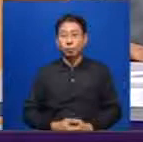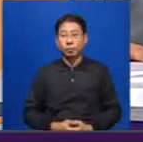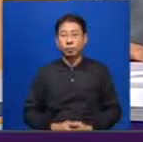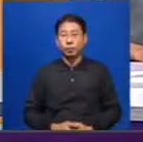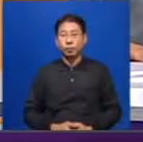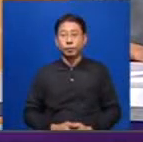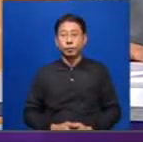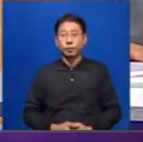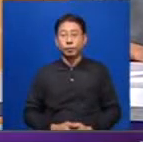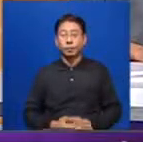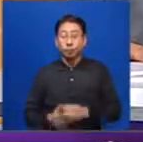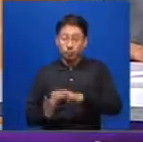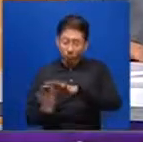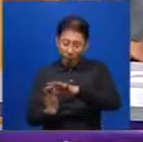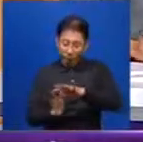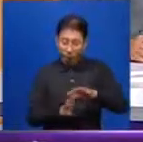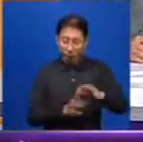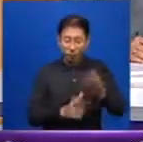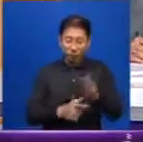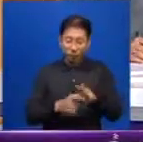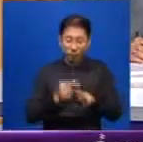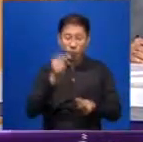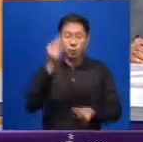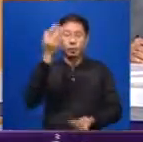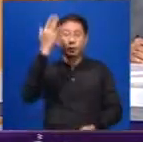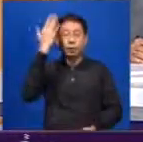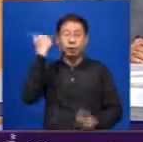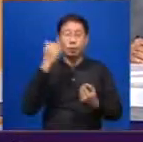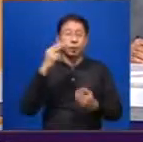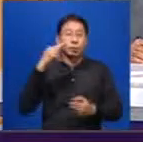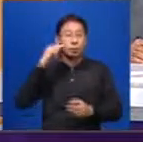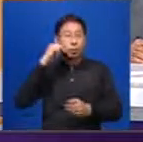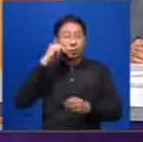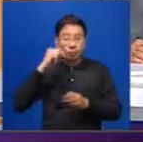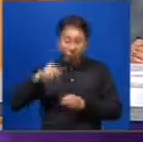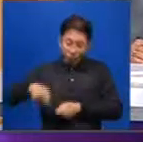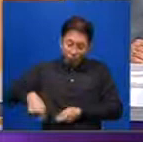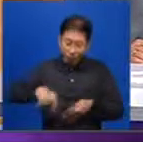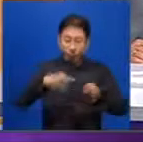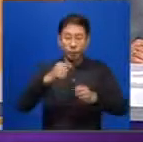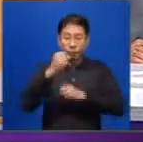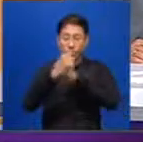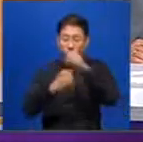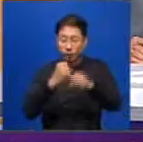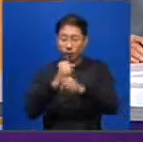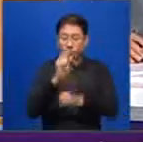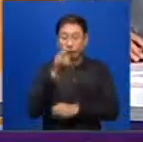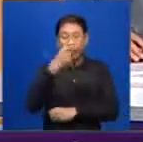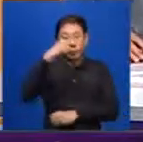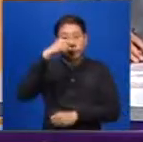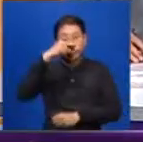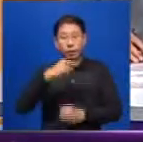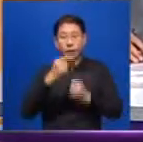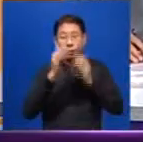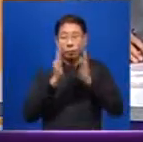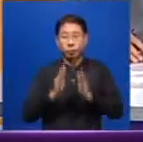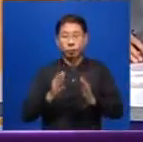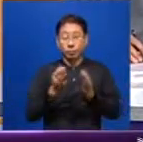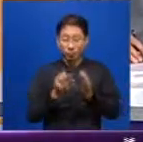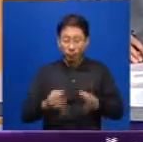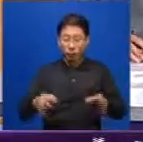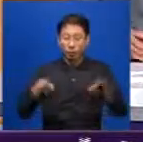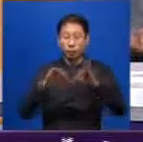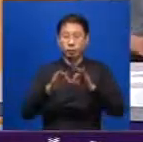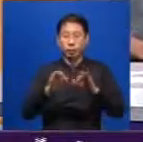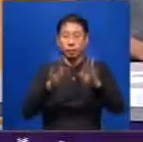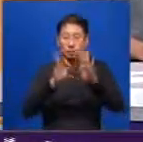เราจะเห็นนะคะว่าในรอบสัปดาห์ที่ผ่านมาในช่วงของเทศกาลวันปีใหม่ไทยหรือว่าเทศกาลวันสงกรานต์นะคะบุคคลสำคัญจะมีการเปิด